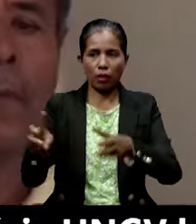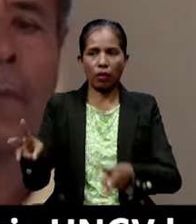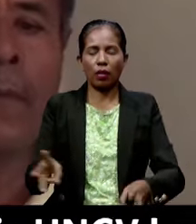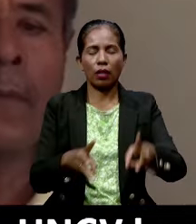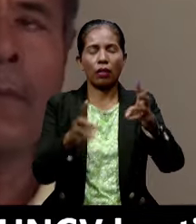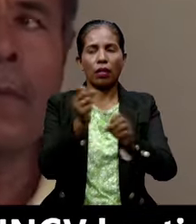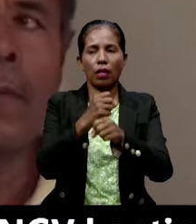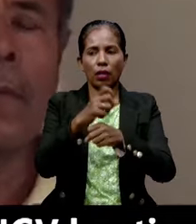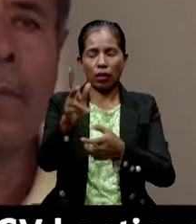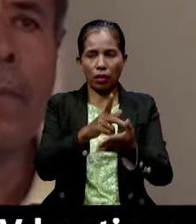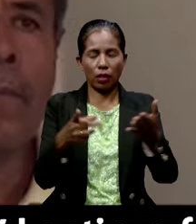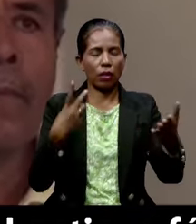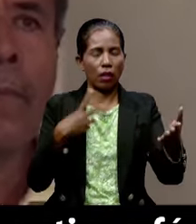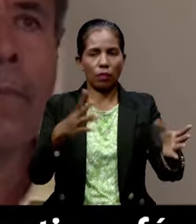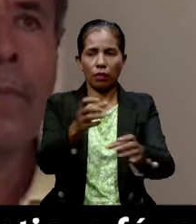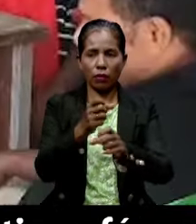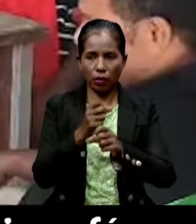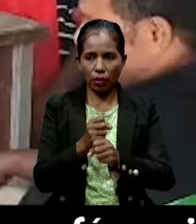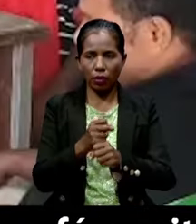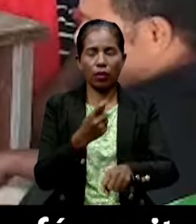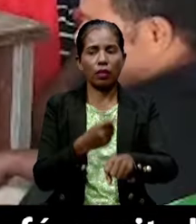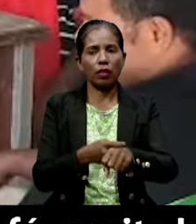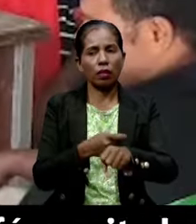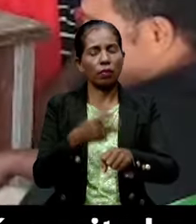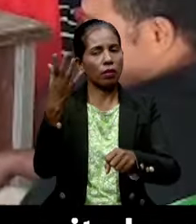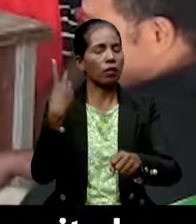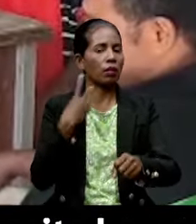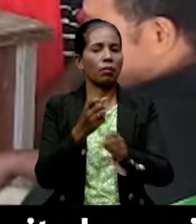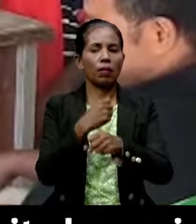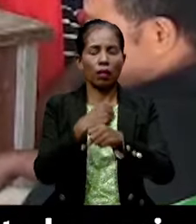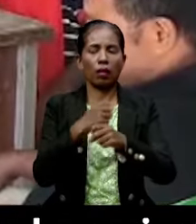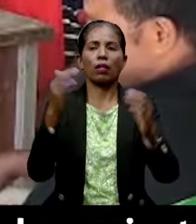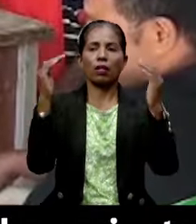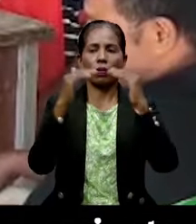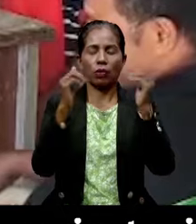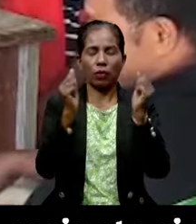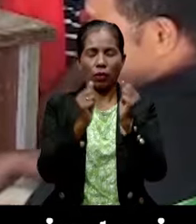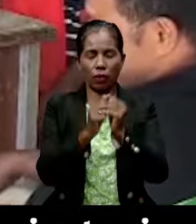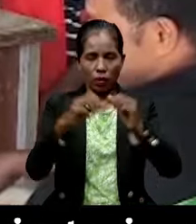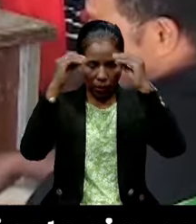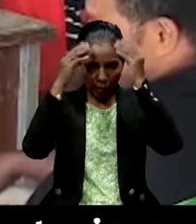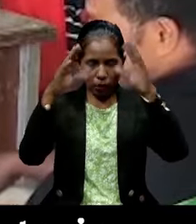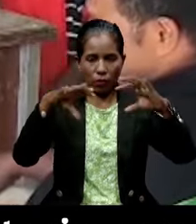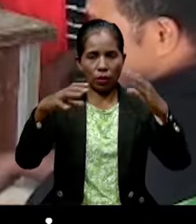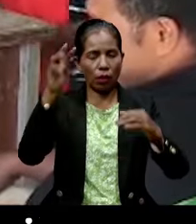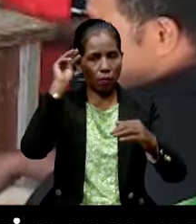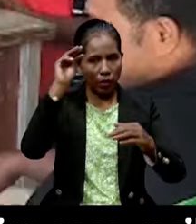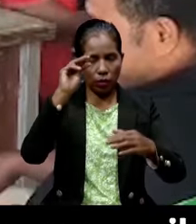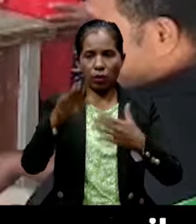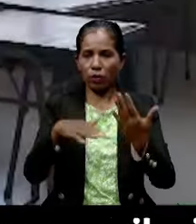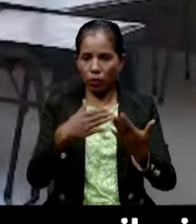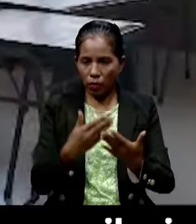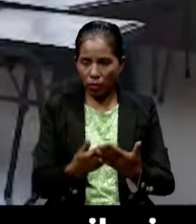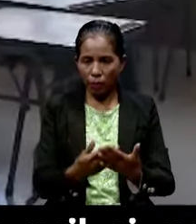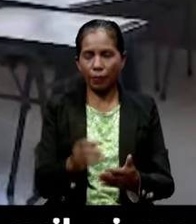krimion medida ne be ami foti maka ia momento ne keras ame alkeras encontro urgentemente o konsel profesores e